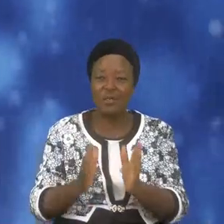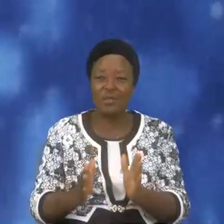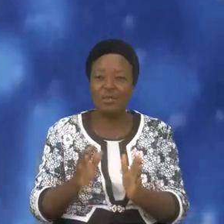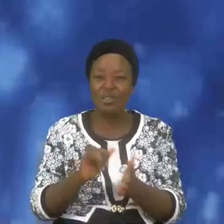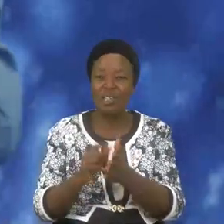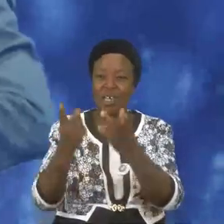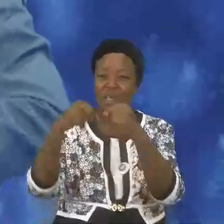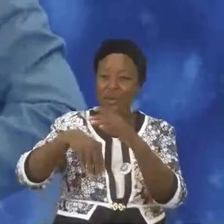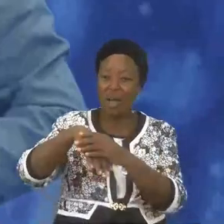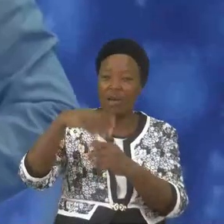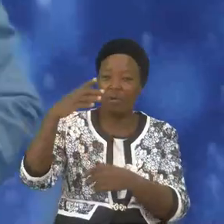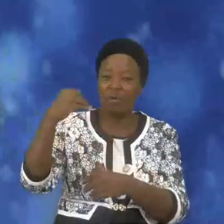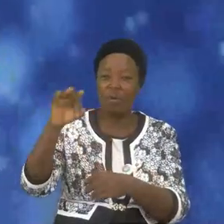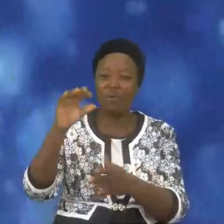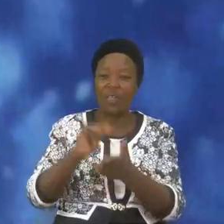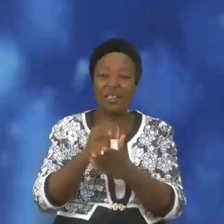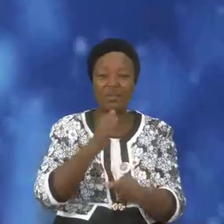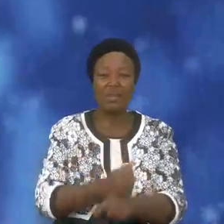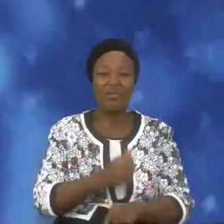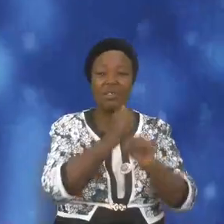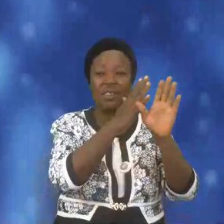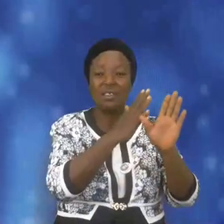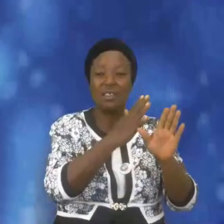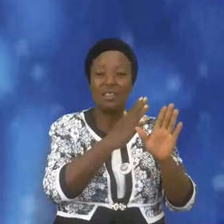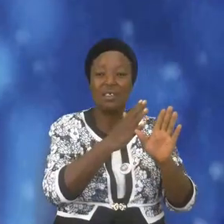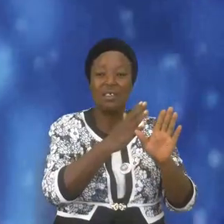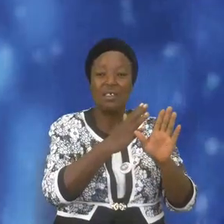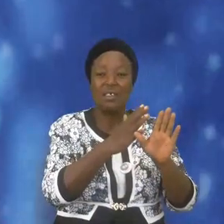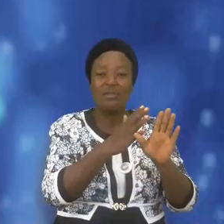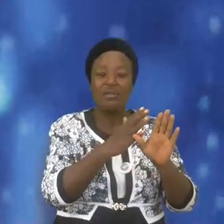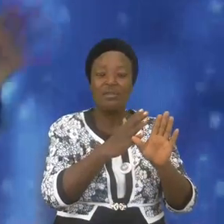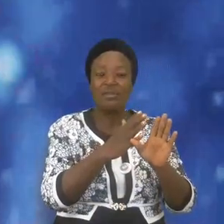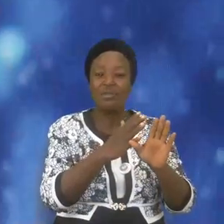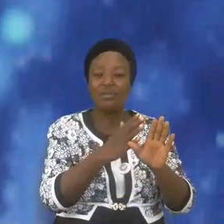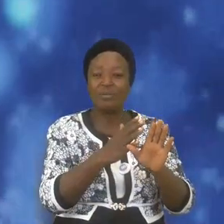est la pierre qui est sortie de cette montagne.